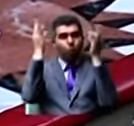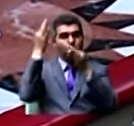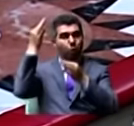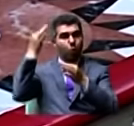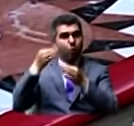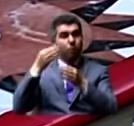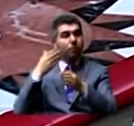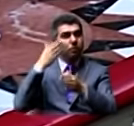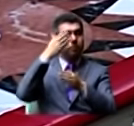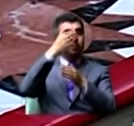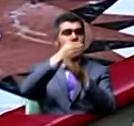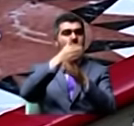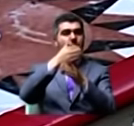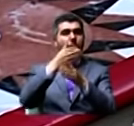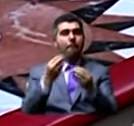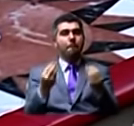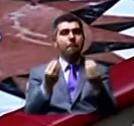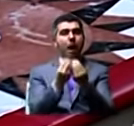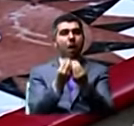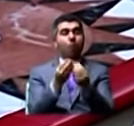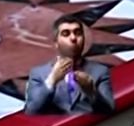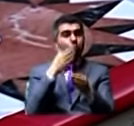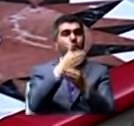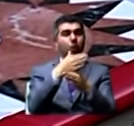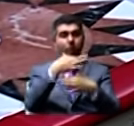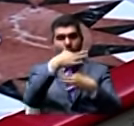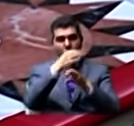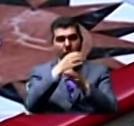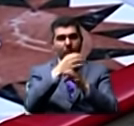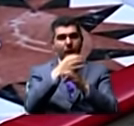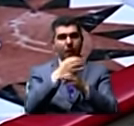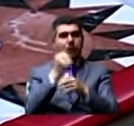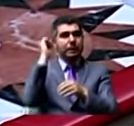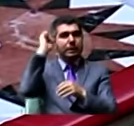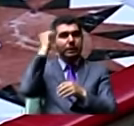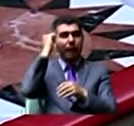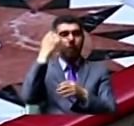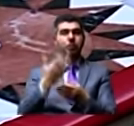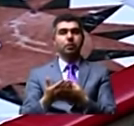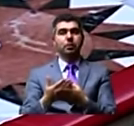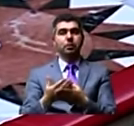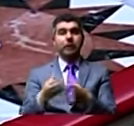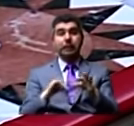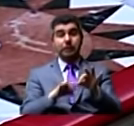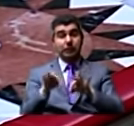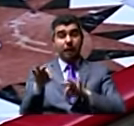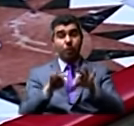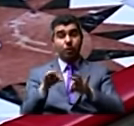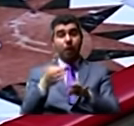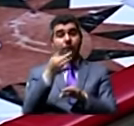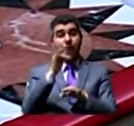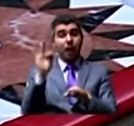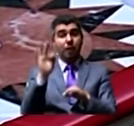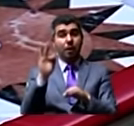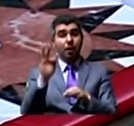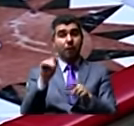عندو المختبر تما باش يدخل ذاك المختبر تما. راه استراتيجيه. واش فرنسيين دروك بقاو على